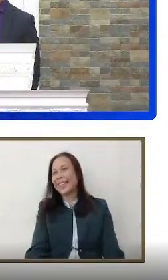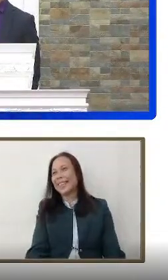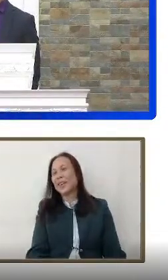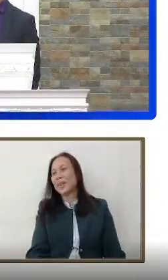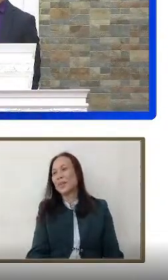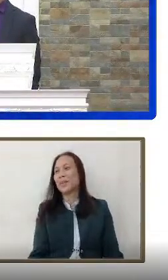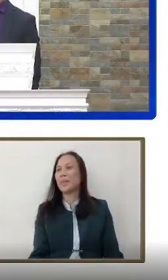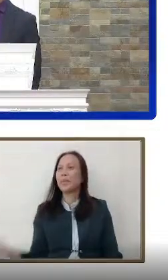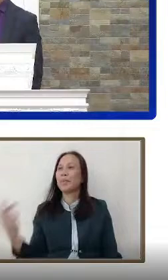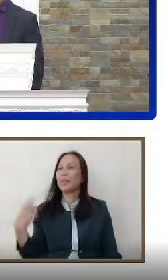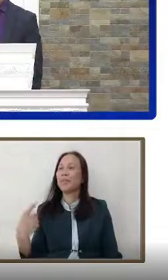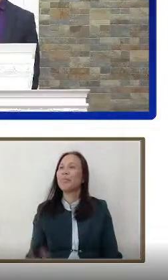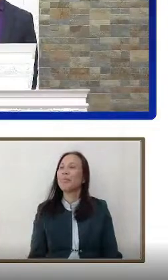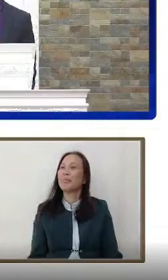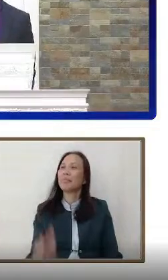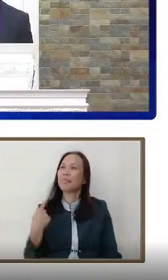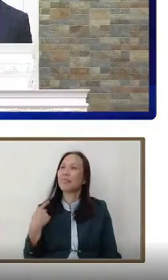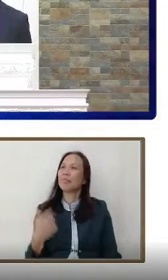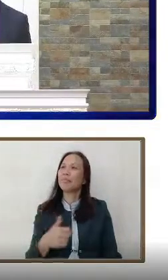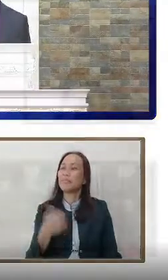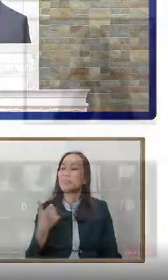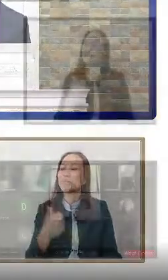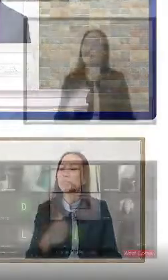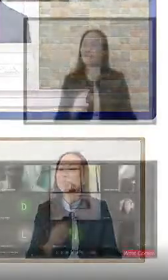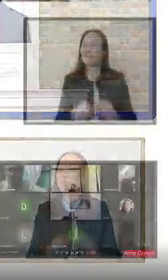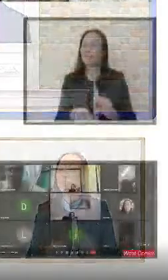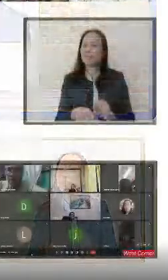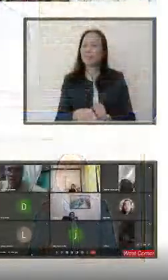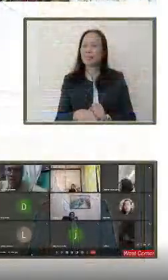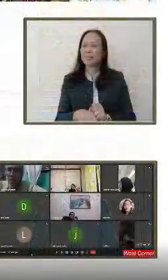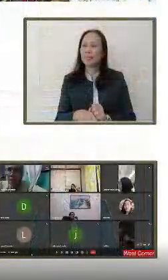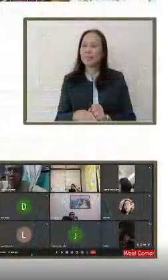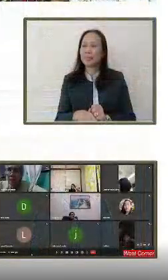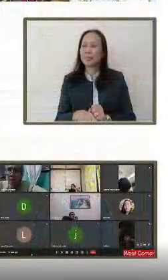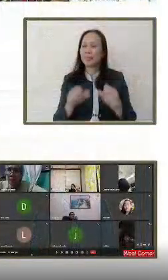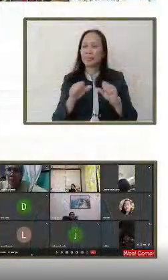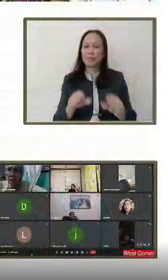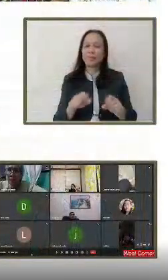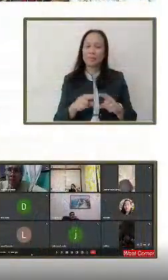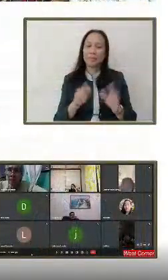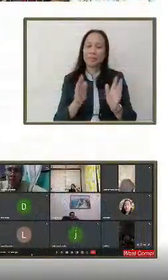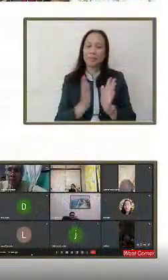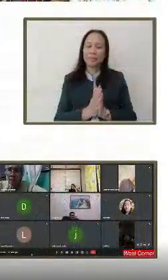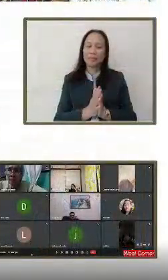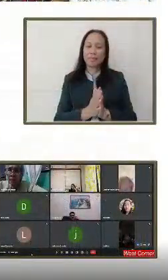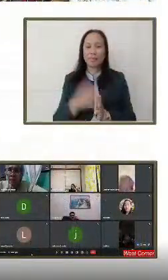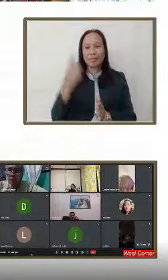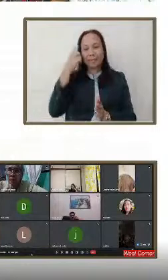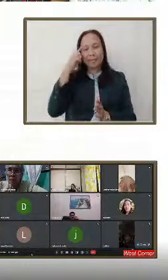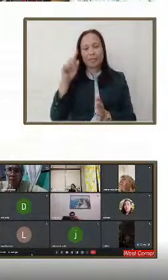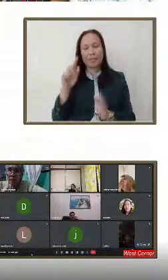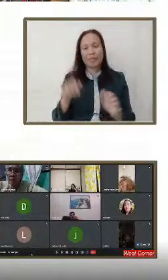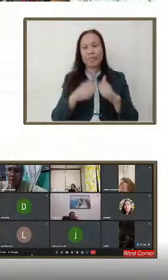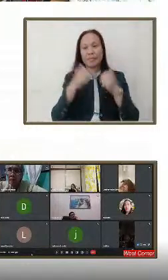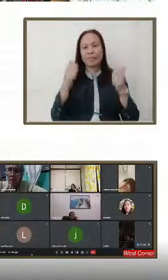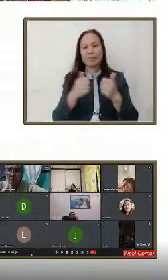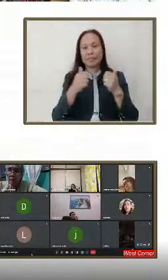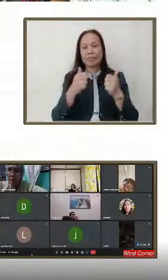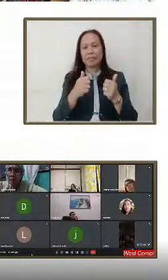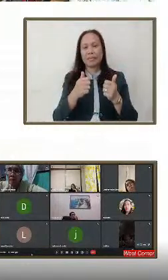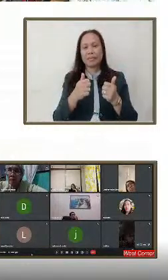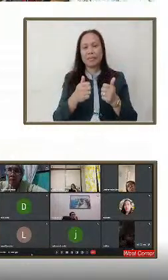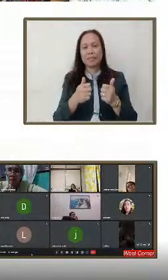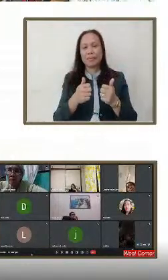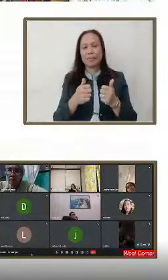Meron pa? Wala na. Alright, so patuloy natin panalangin po yung mga anniversary natin. Sunod-sunod po yan